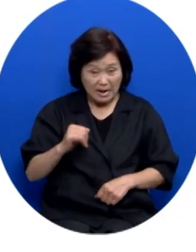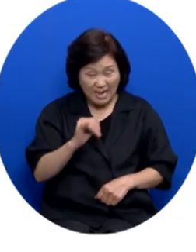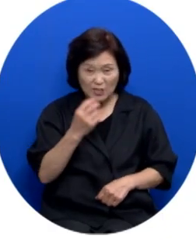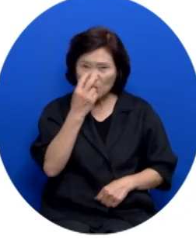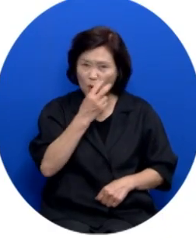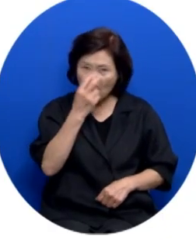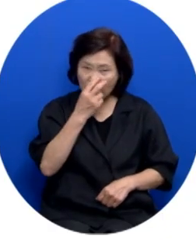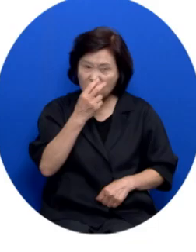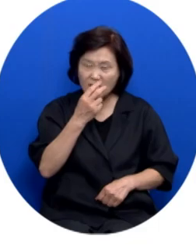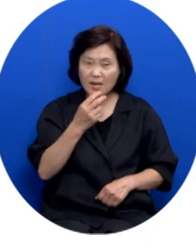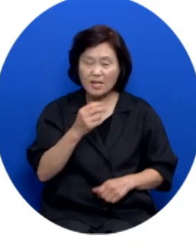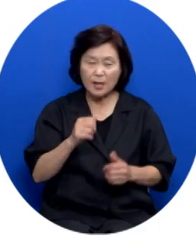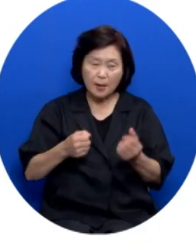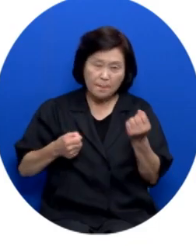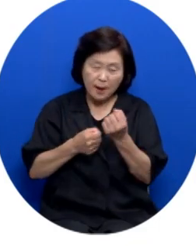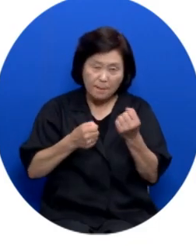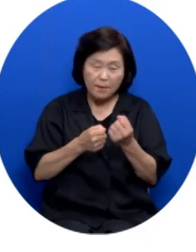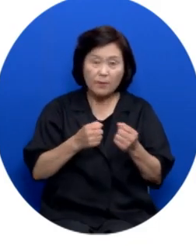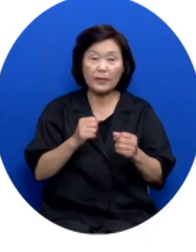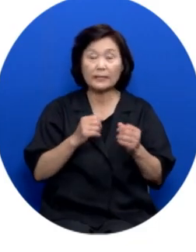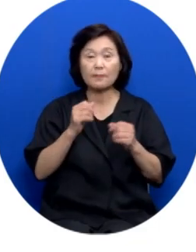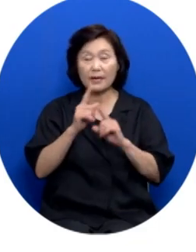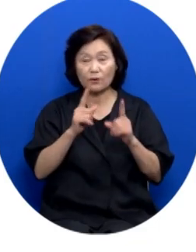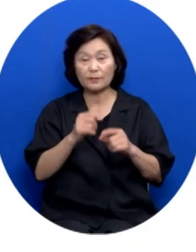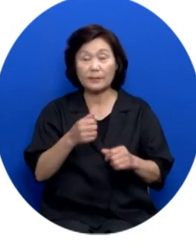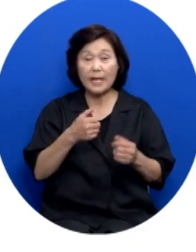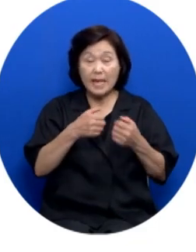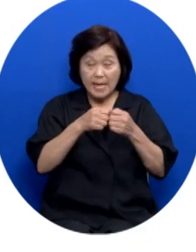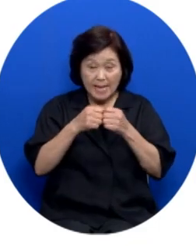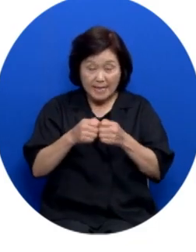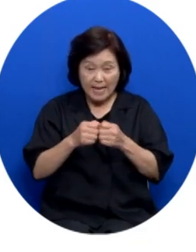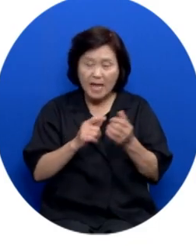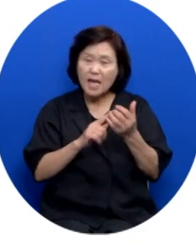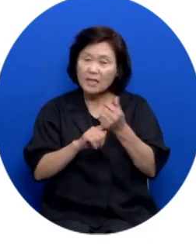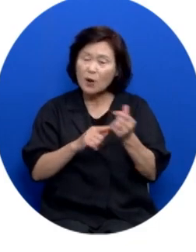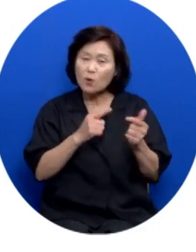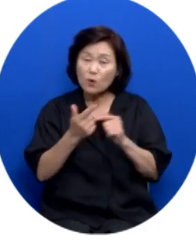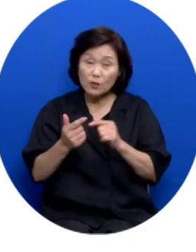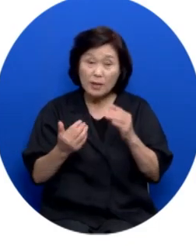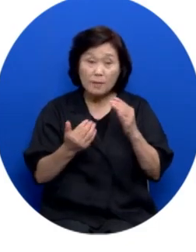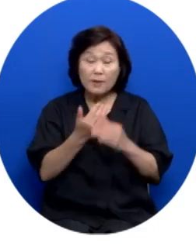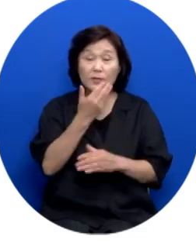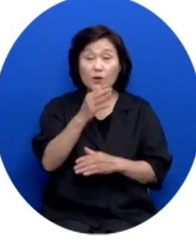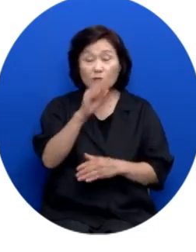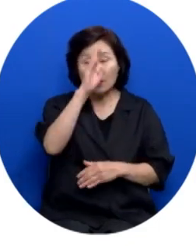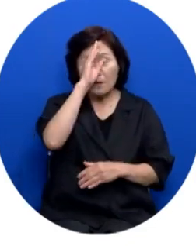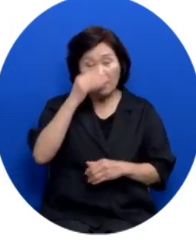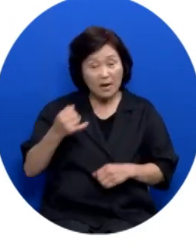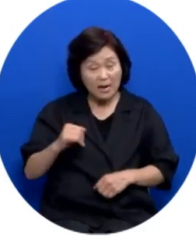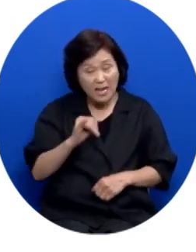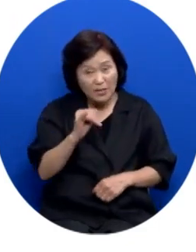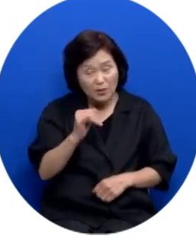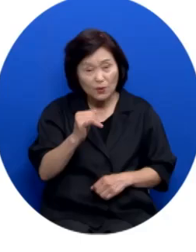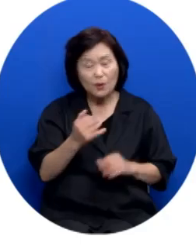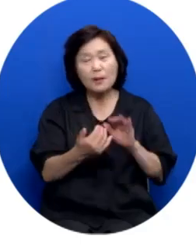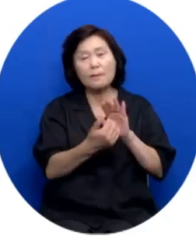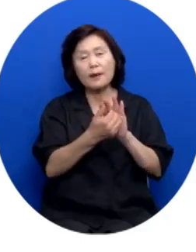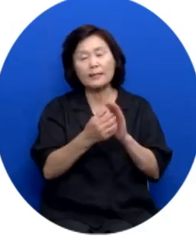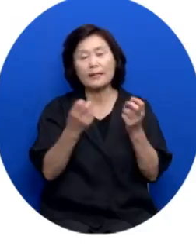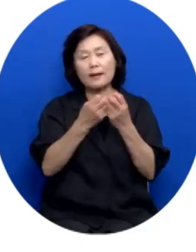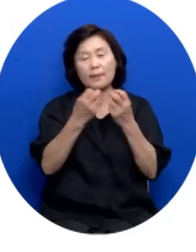안전생산에 힘써야 한다며 참깨와 들깨, 땅콩 등에서 발생할 수 있는 병해충 방제 방법을